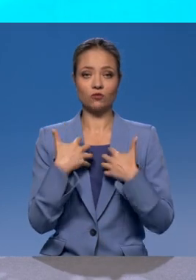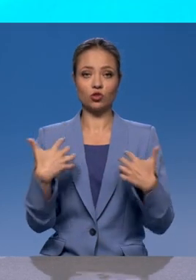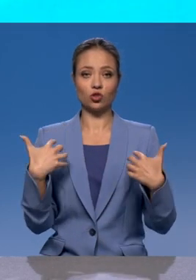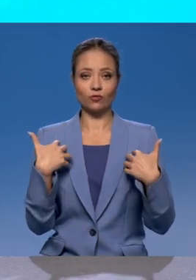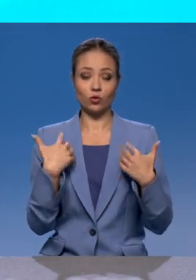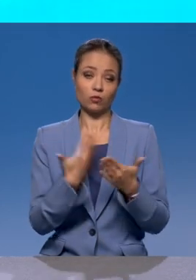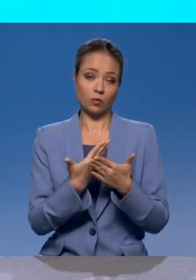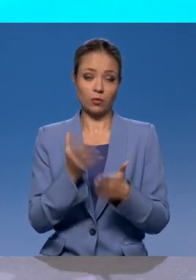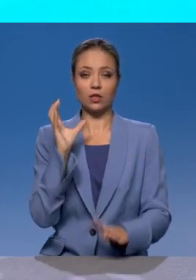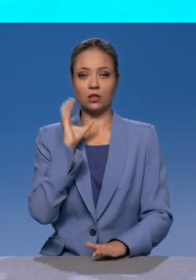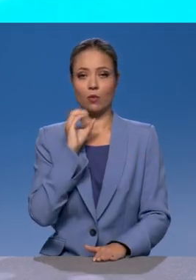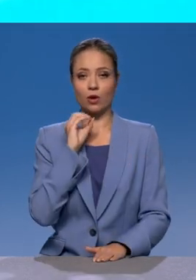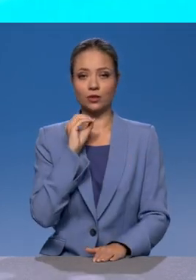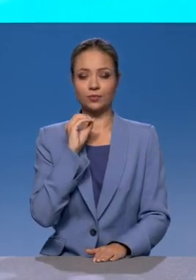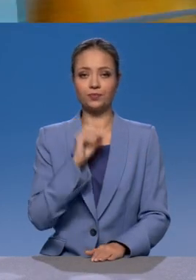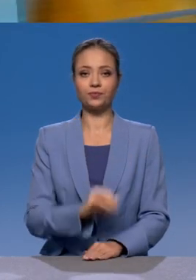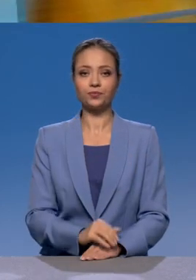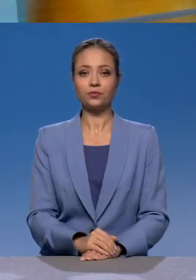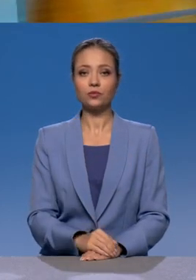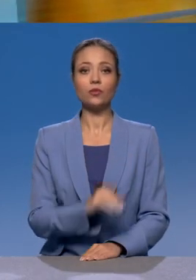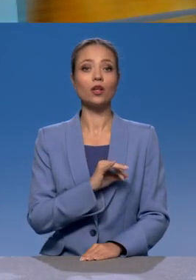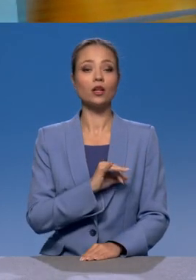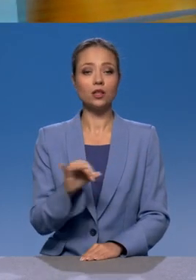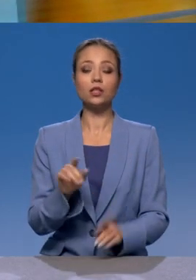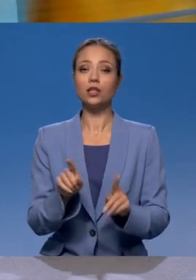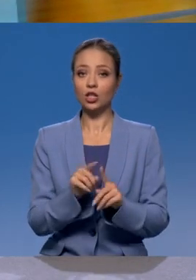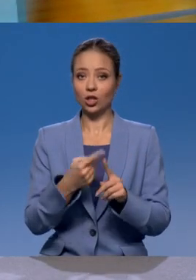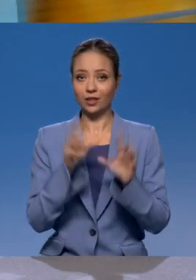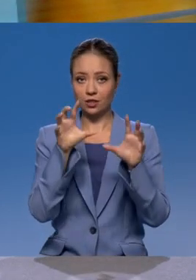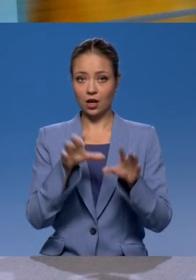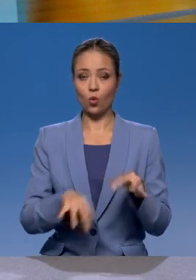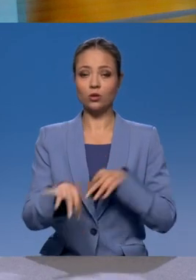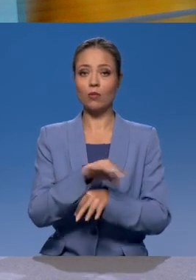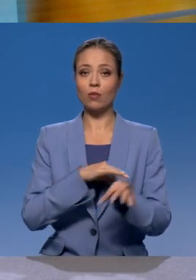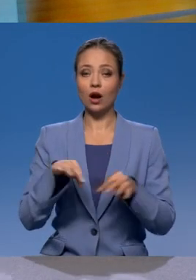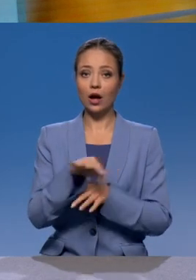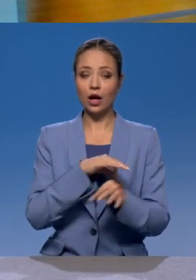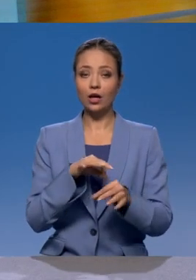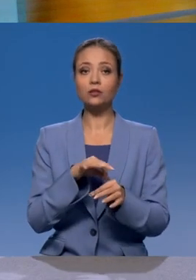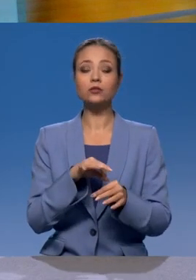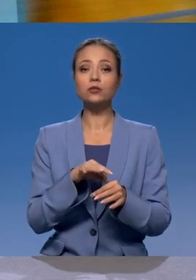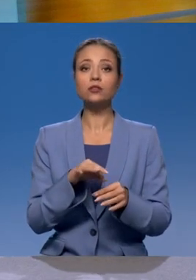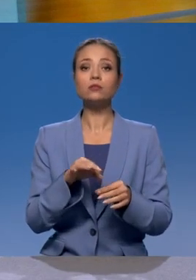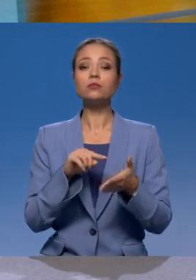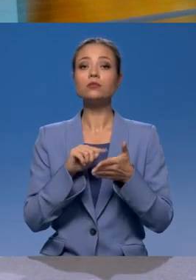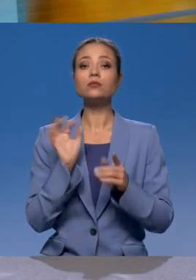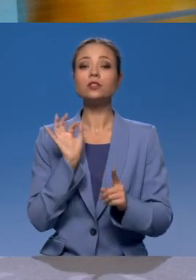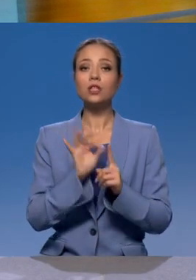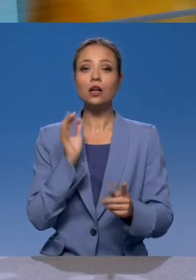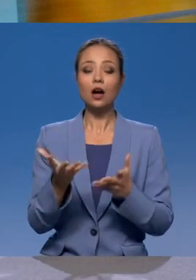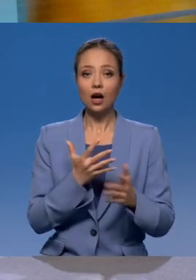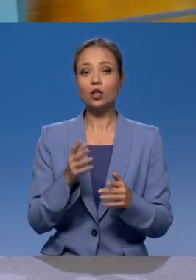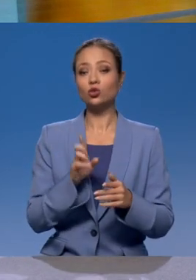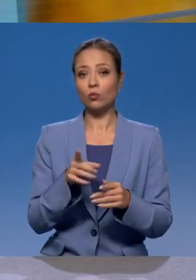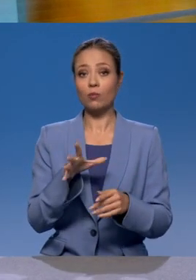частности собак, и, соответственно, направлен на то, чтобы была предусмотрена административная ответственность за нарушение закона